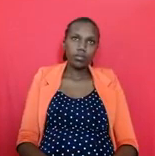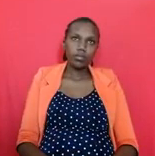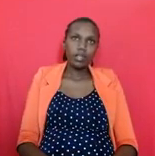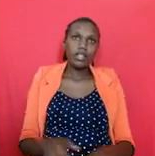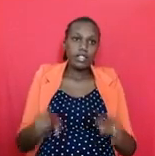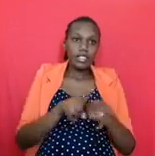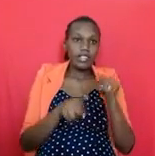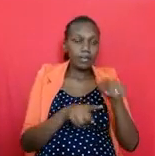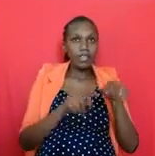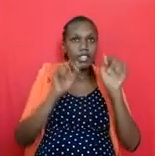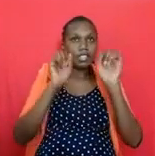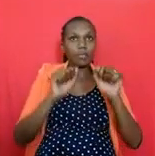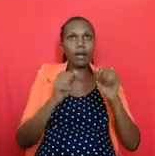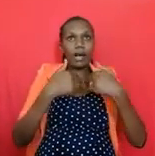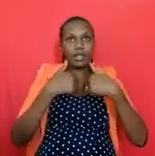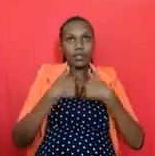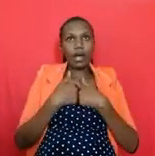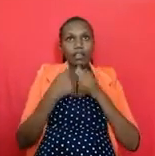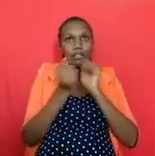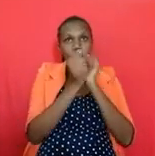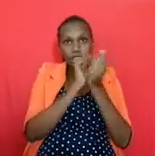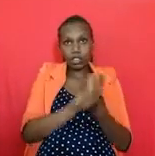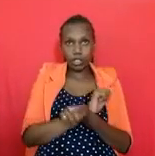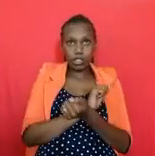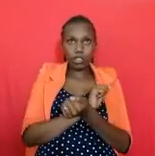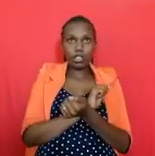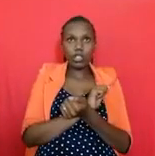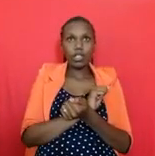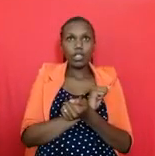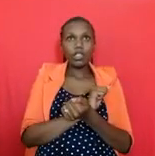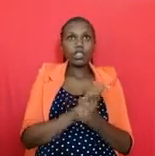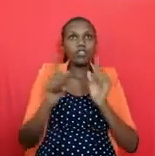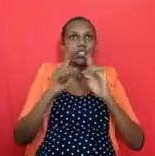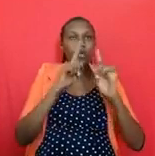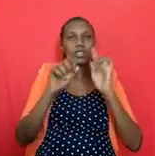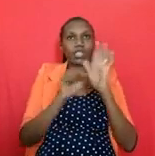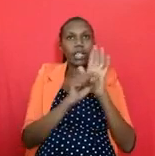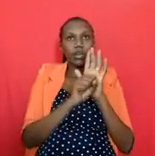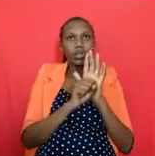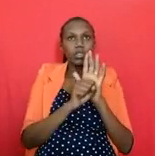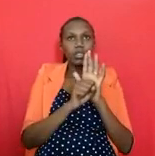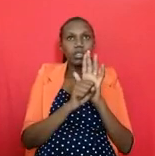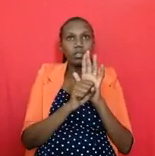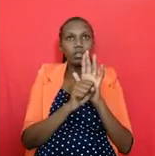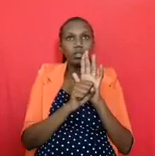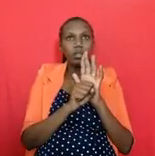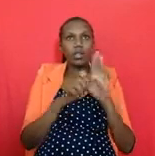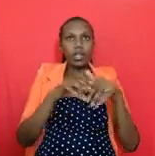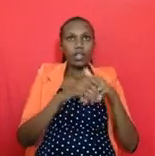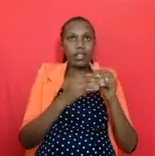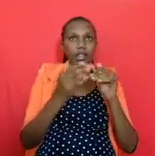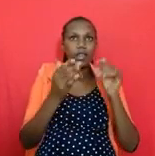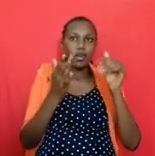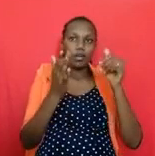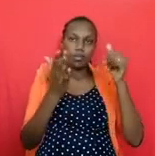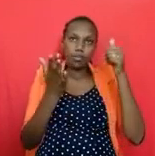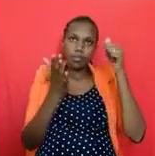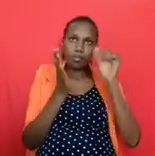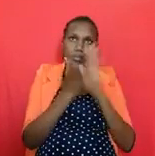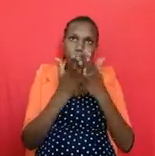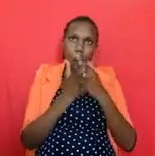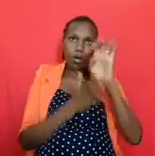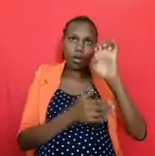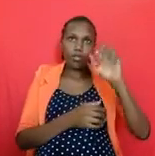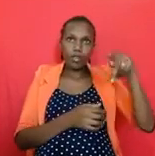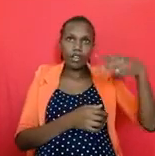na hoti usio wakugaruruka ni waretio muno thine wa marwa ma Efeso murango